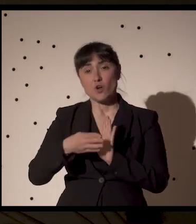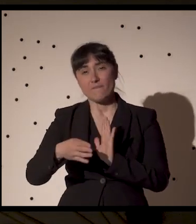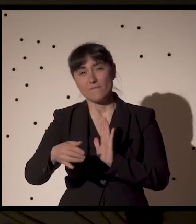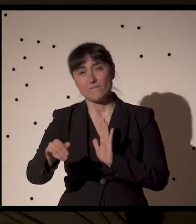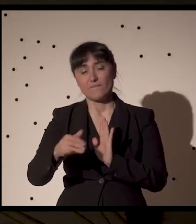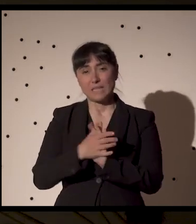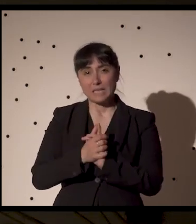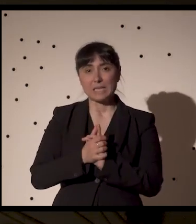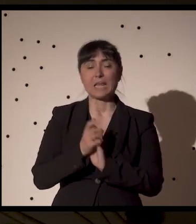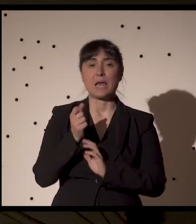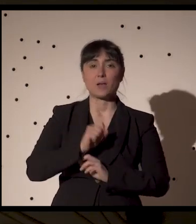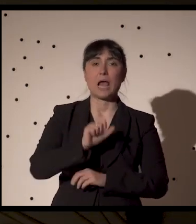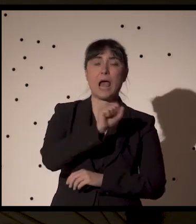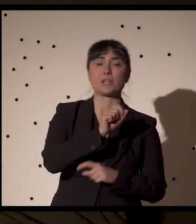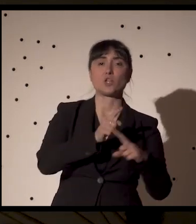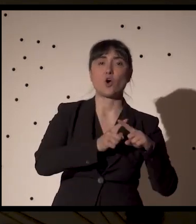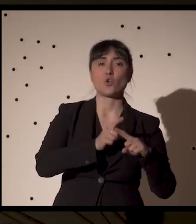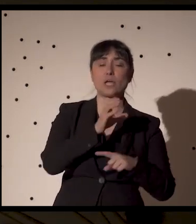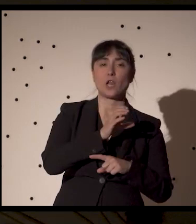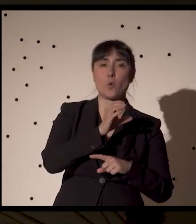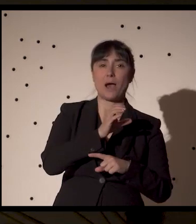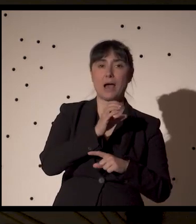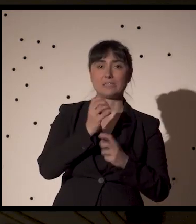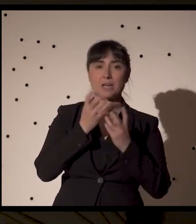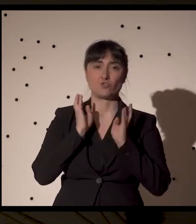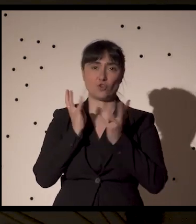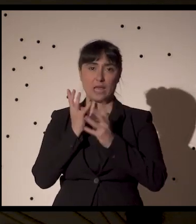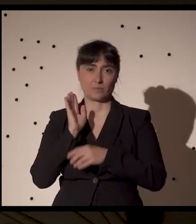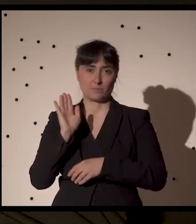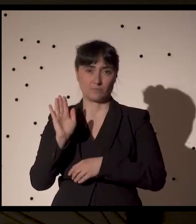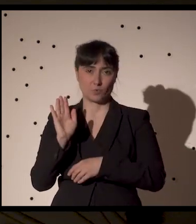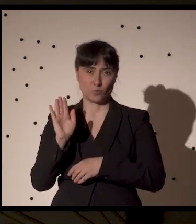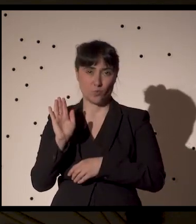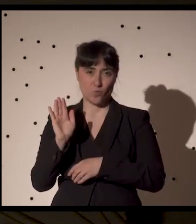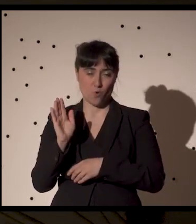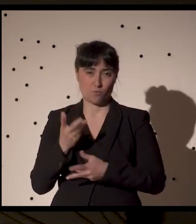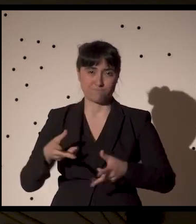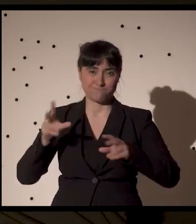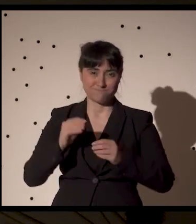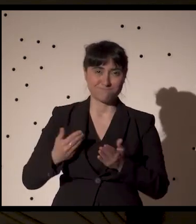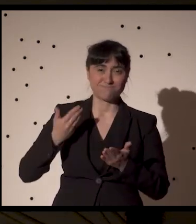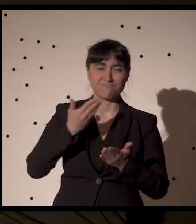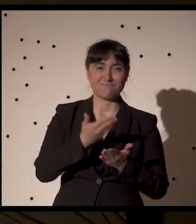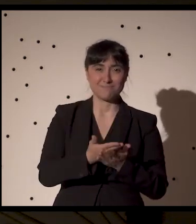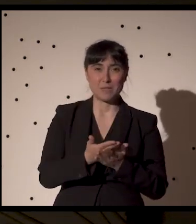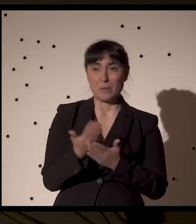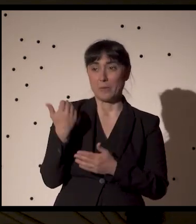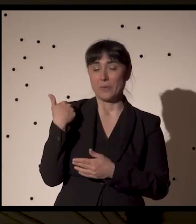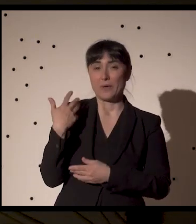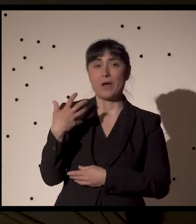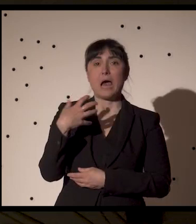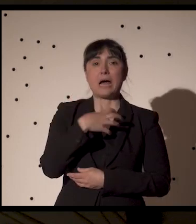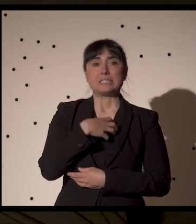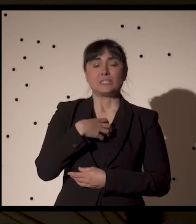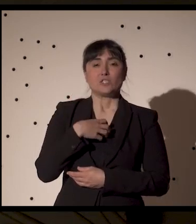Shakespeare per la regia di Walter Malossi con lo stesso Walter Malossi regista di lazzaros in scena come ricordava l'assessore sacchi